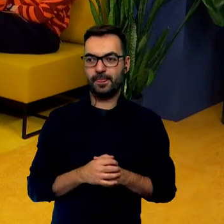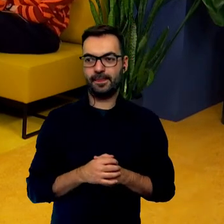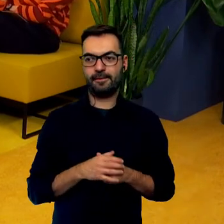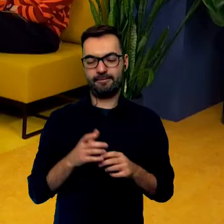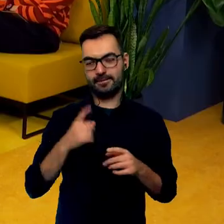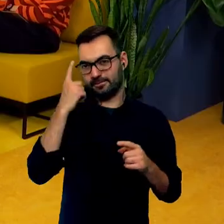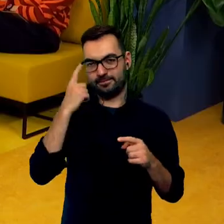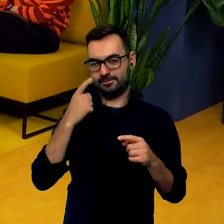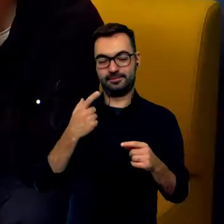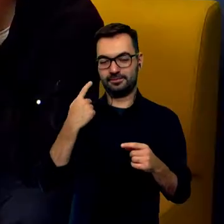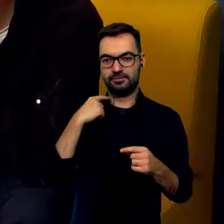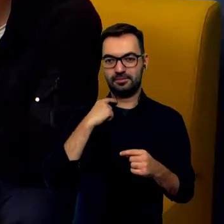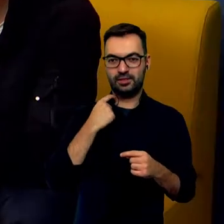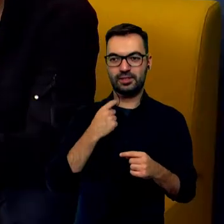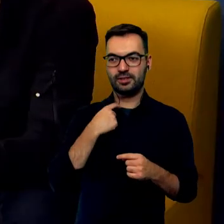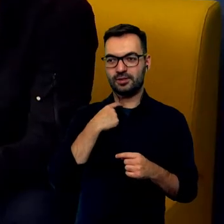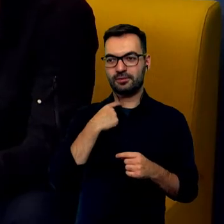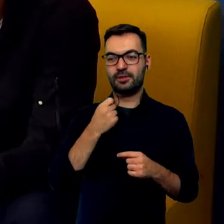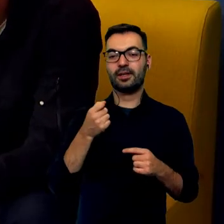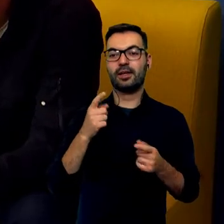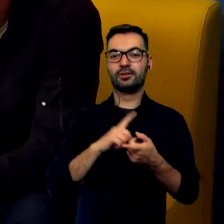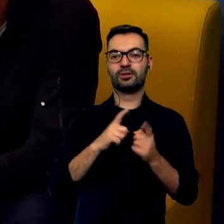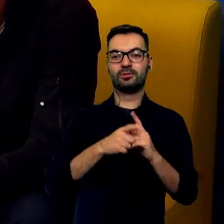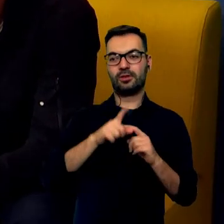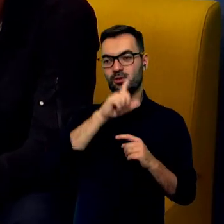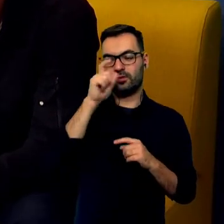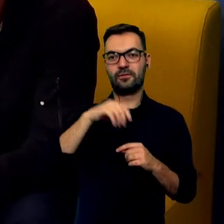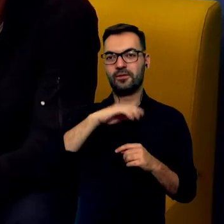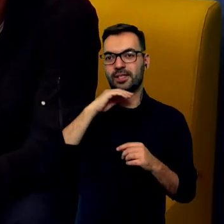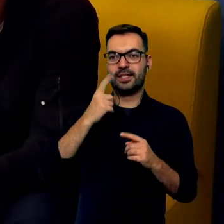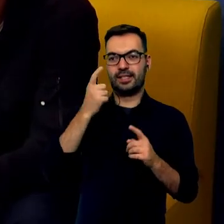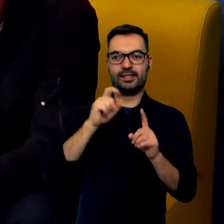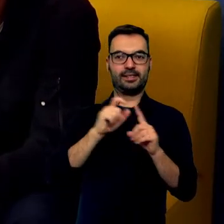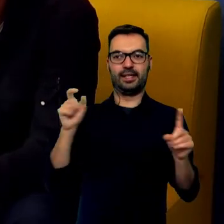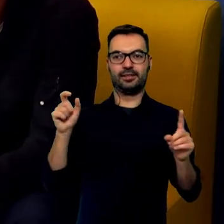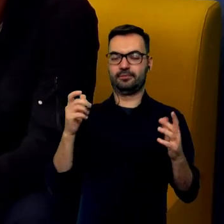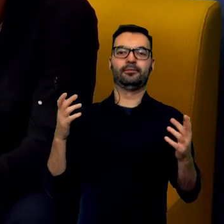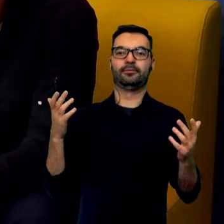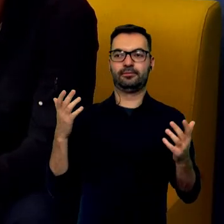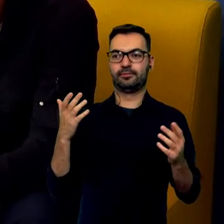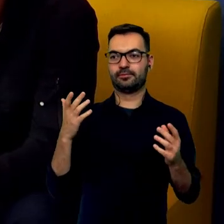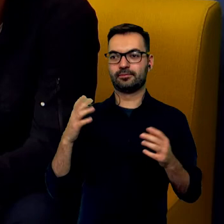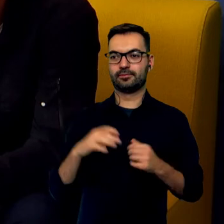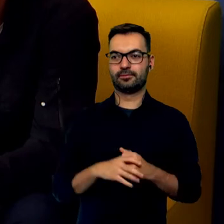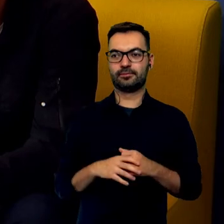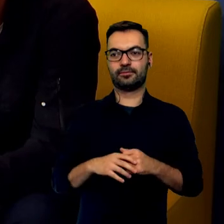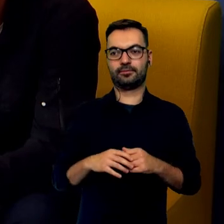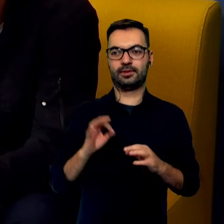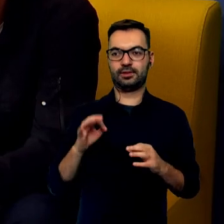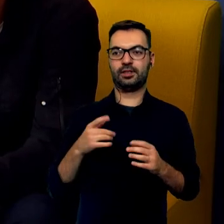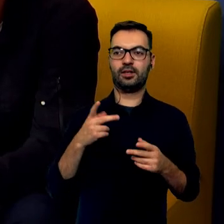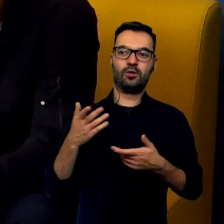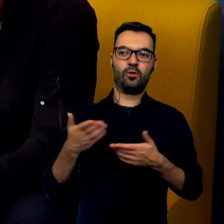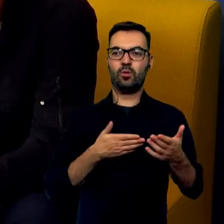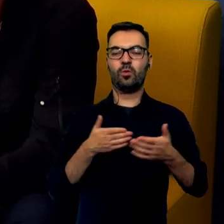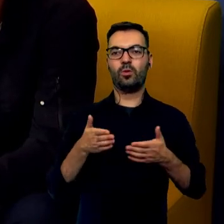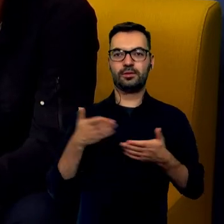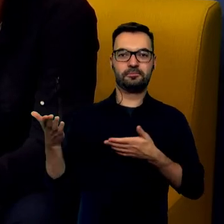taki paradoks, ale spotykamy ludzi, czasami wystarczy jedno zdanie i to nawet dzisiaj szedłem